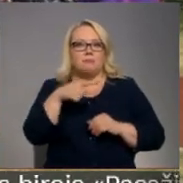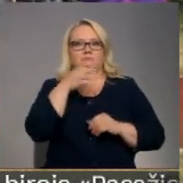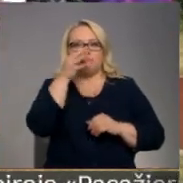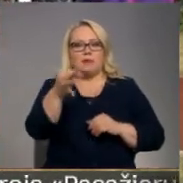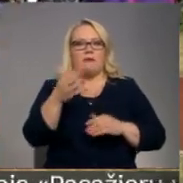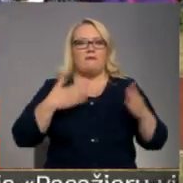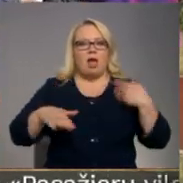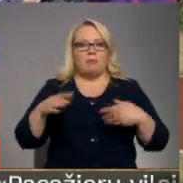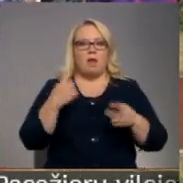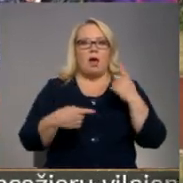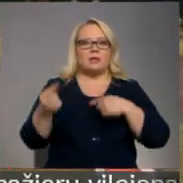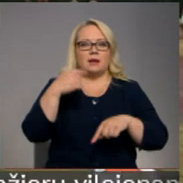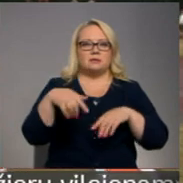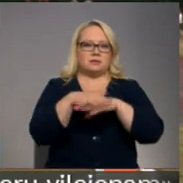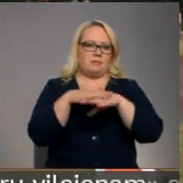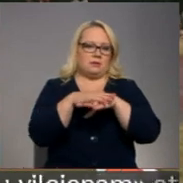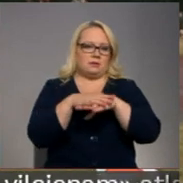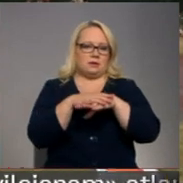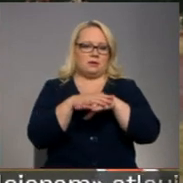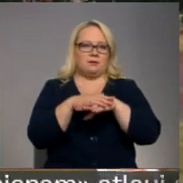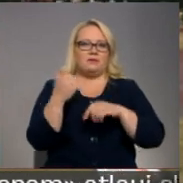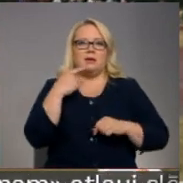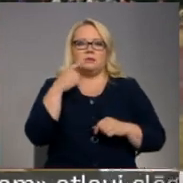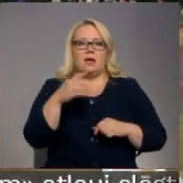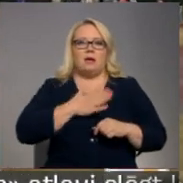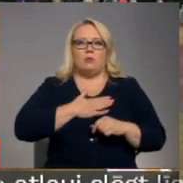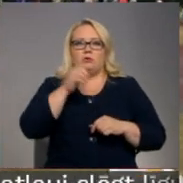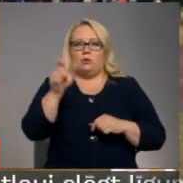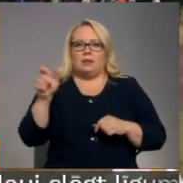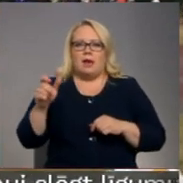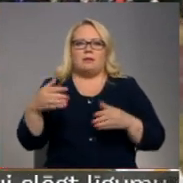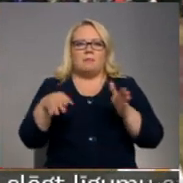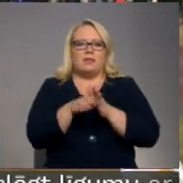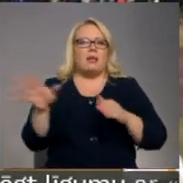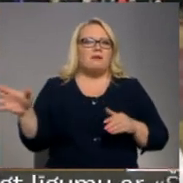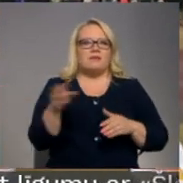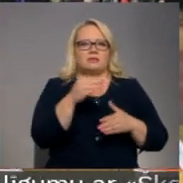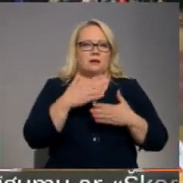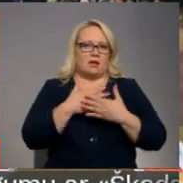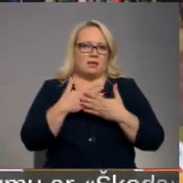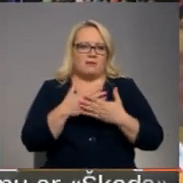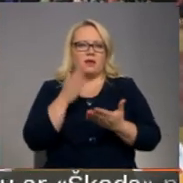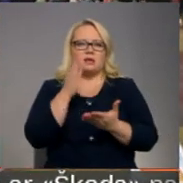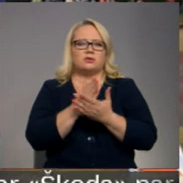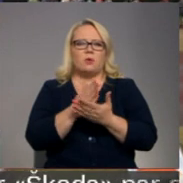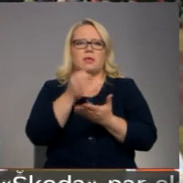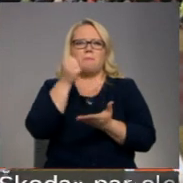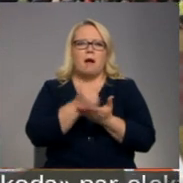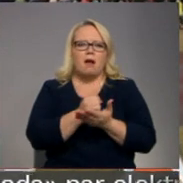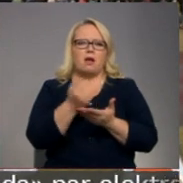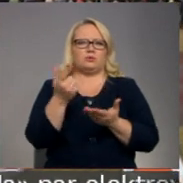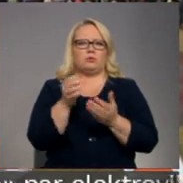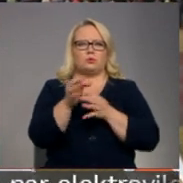vēlmi atgriezties sabiedrībā. Mūsu klienti piedalās visās aktivitātēs, kādas notiek gan pagastos,